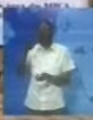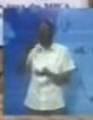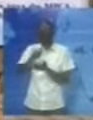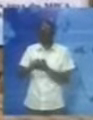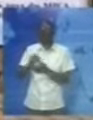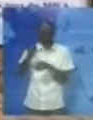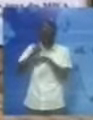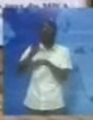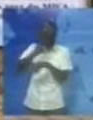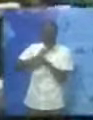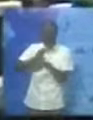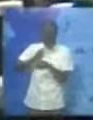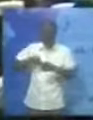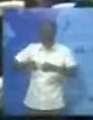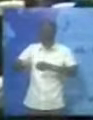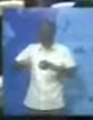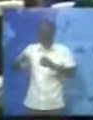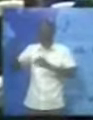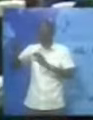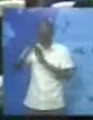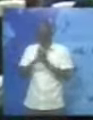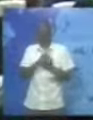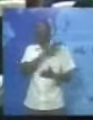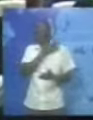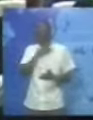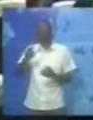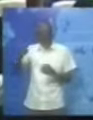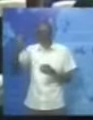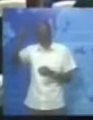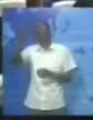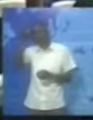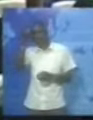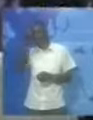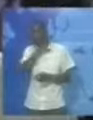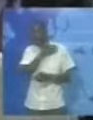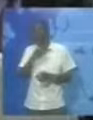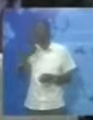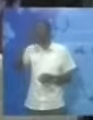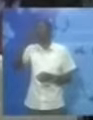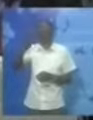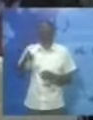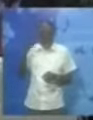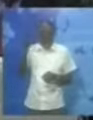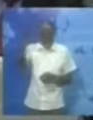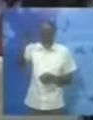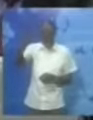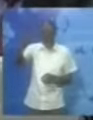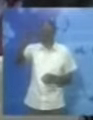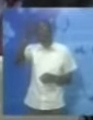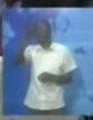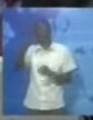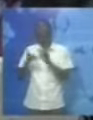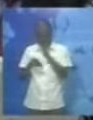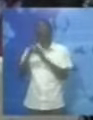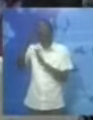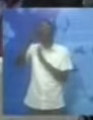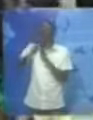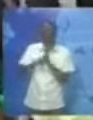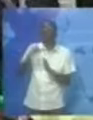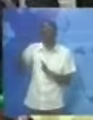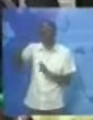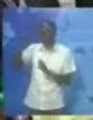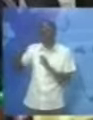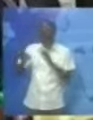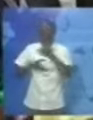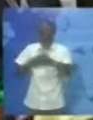C'est un conseil d'administration du secteur ministériel CACEM ordinaire qui doit se pencher sur la politique du développement en matière d'industrie,